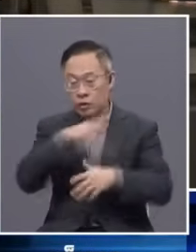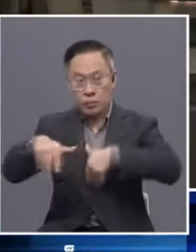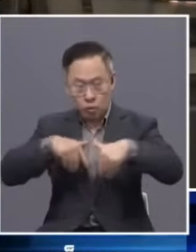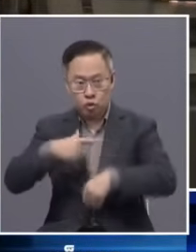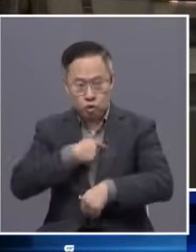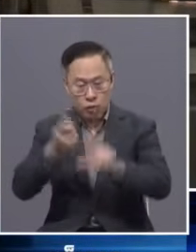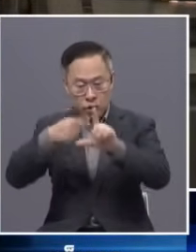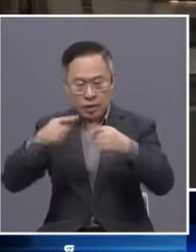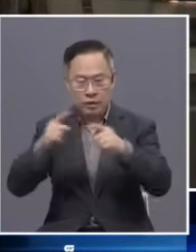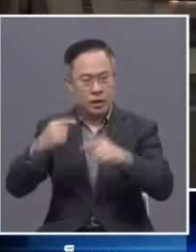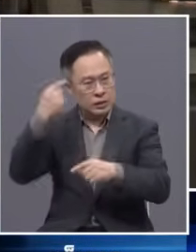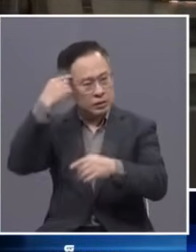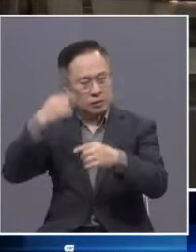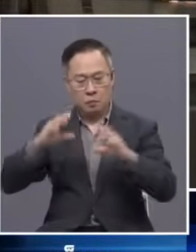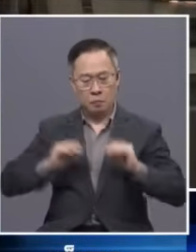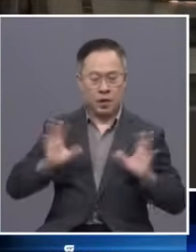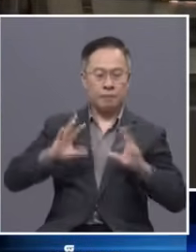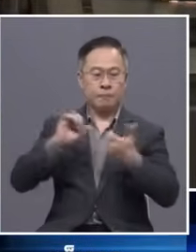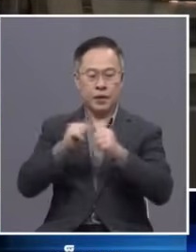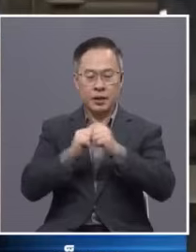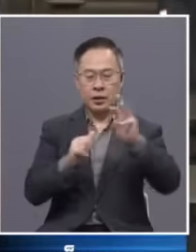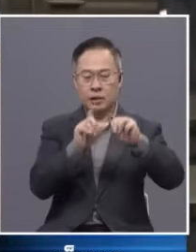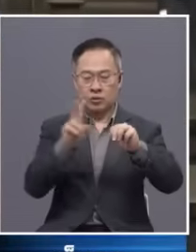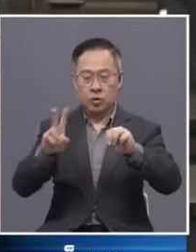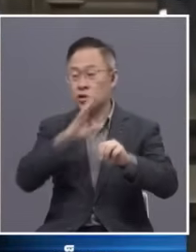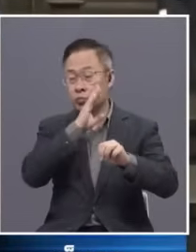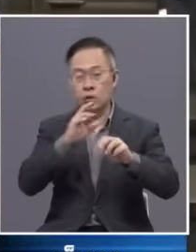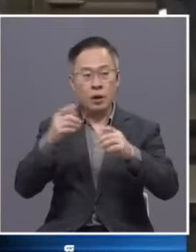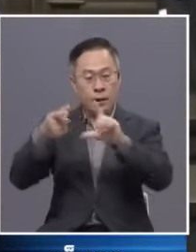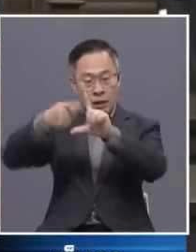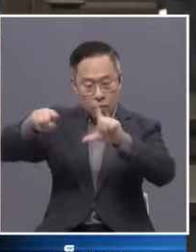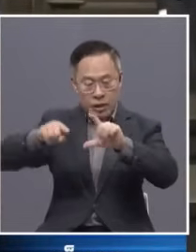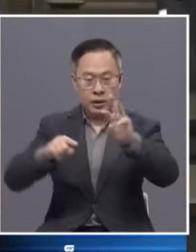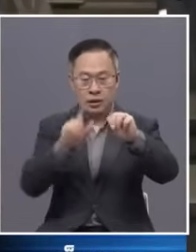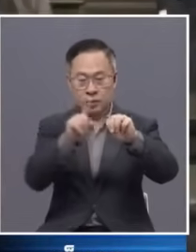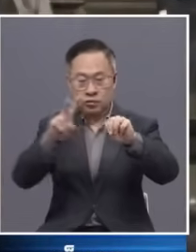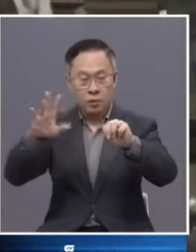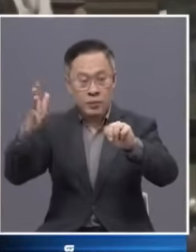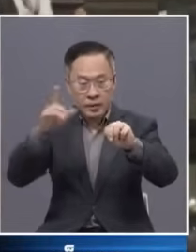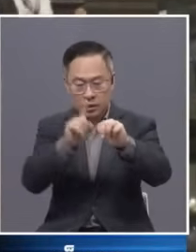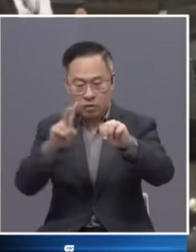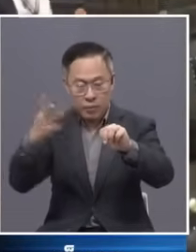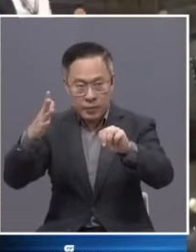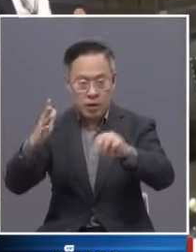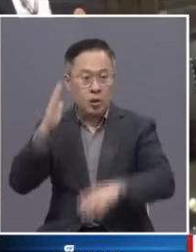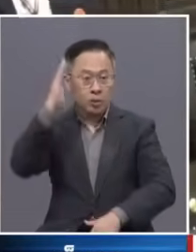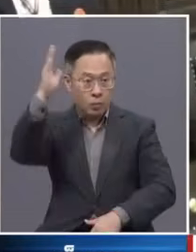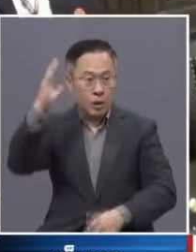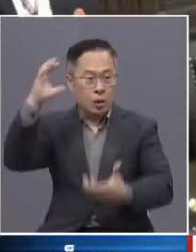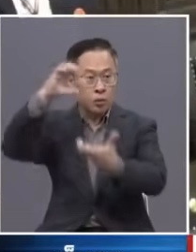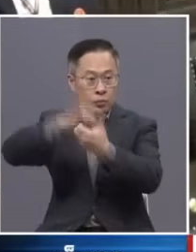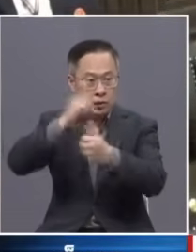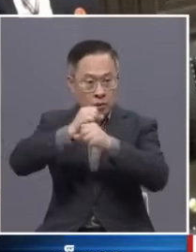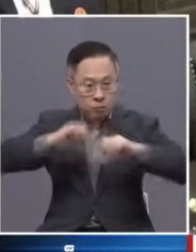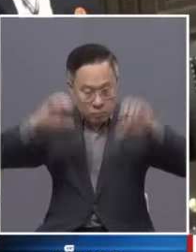า112 หรือถ้าพอไม่มีประเด็นนี้ก้าวไกลน่าจะมีโอกาสมากขึ้นเวลาไปจับกับพรรคอื่นตั้งรัฐบาลในอนาคตหรือเปล่า เพราะมันเป็นเงื่อนไขหลักใน